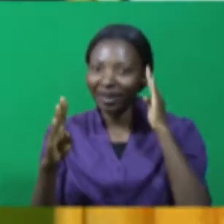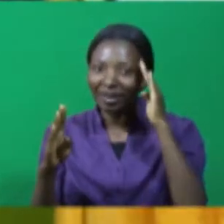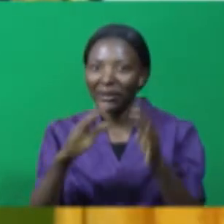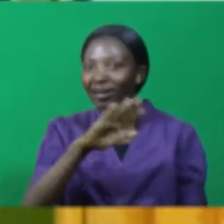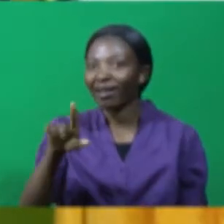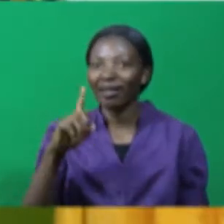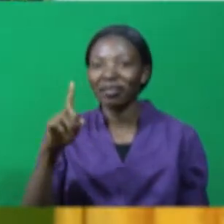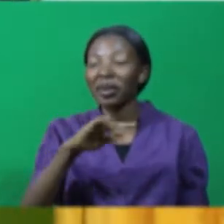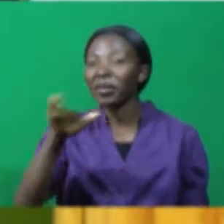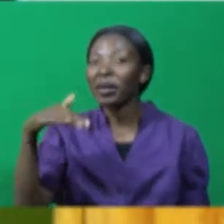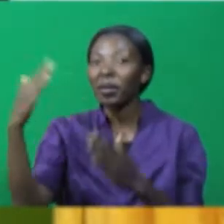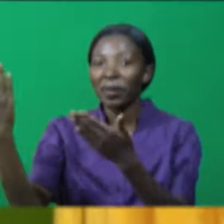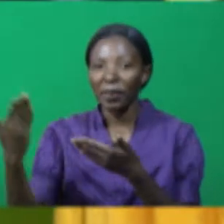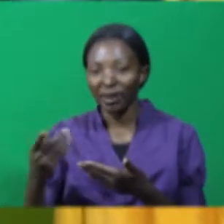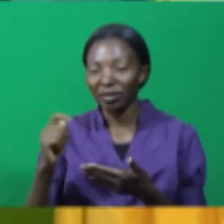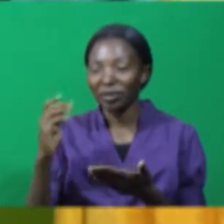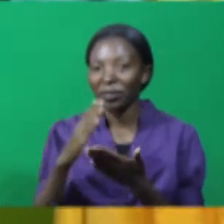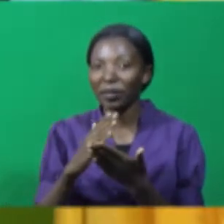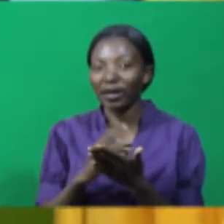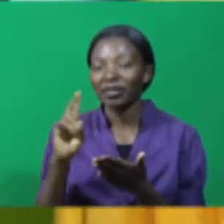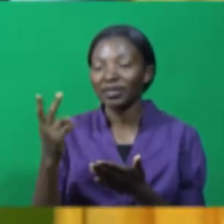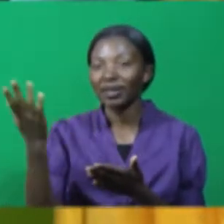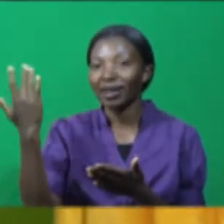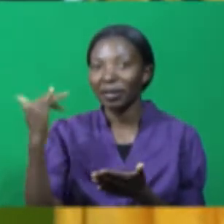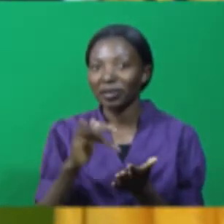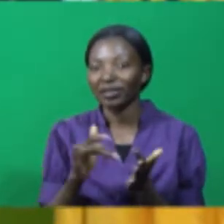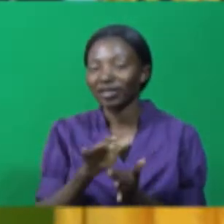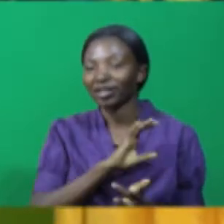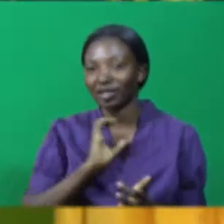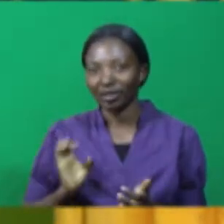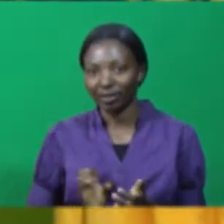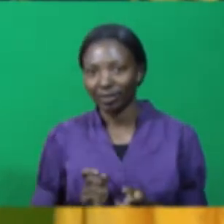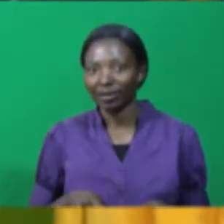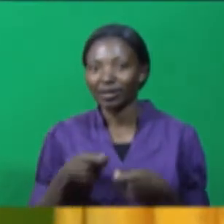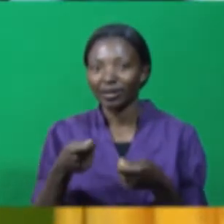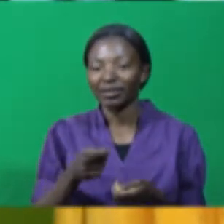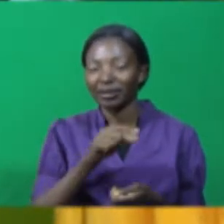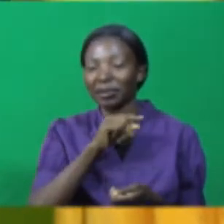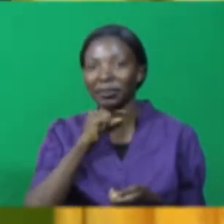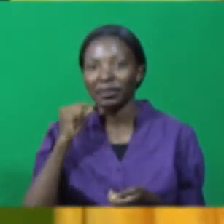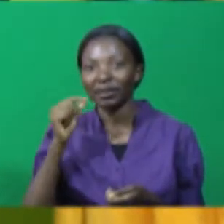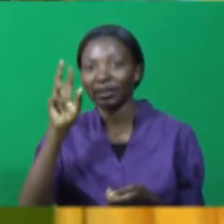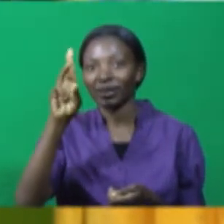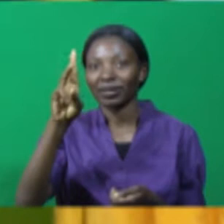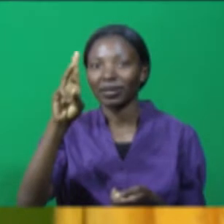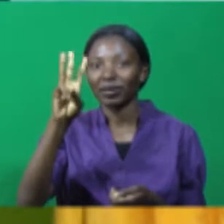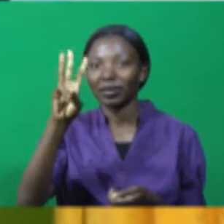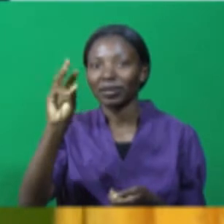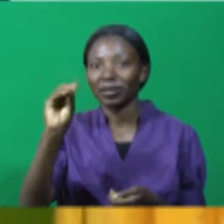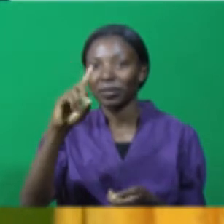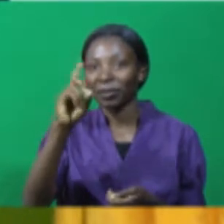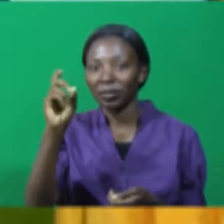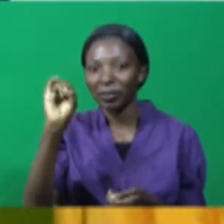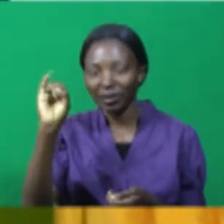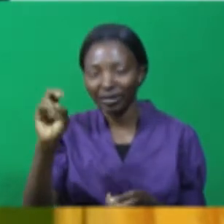Kwaziwai vateriri, tunomchingamidza kuchirongwa, the second coming of Christ, cha munopiwa na Pastor Gift Rhodes, veku